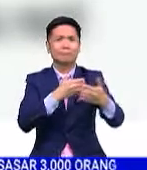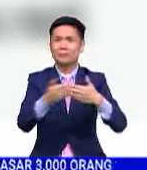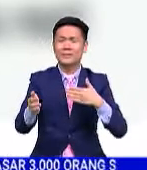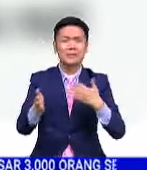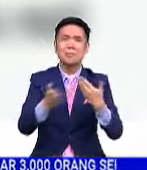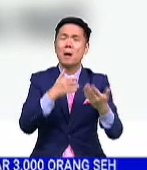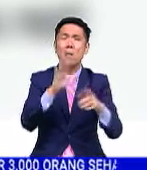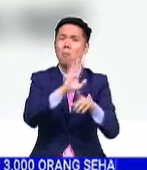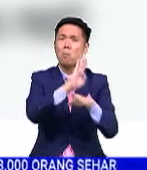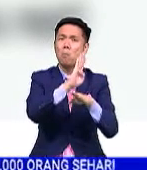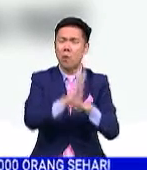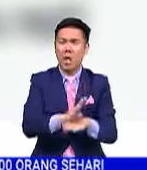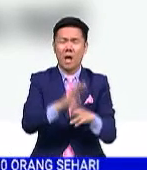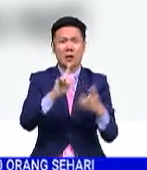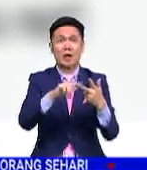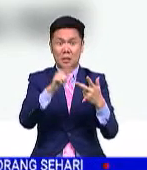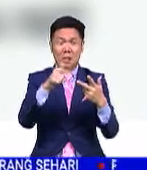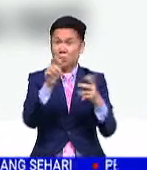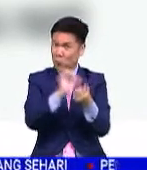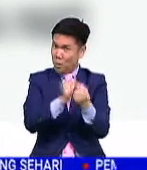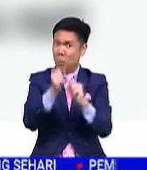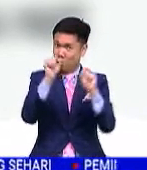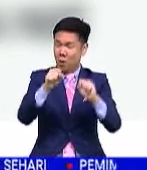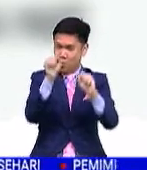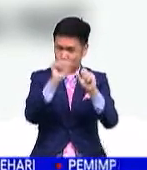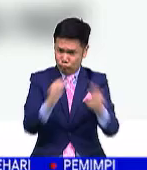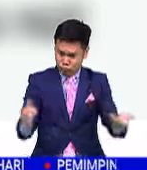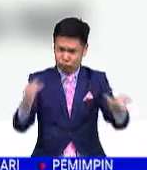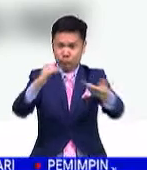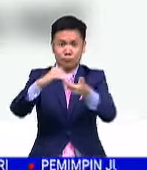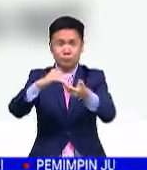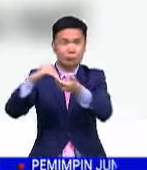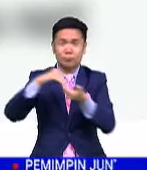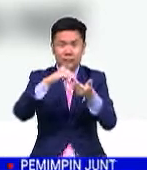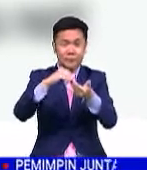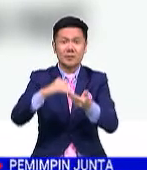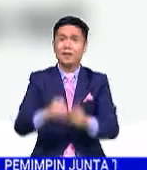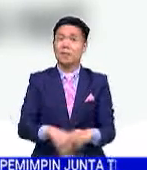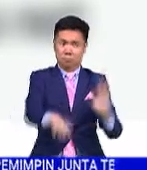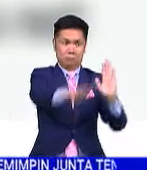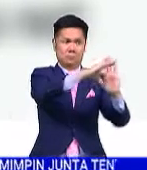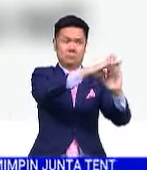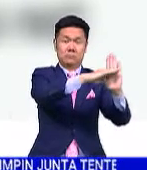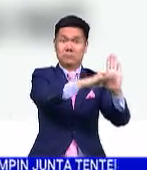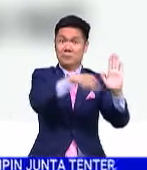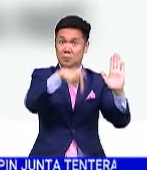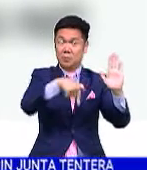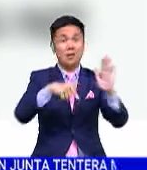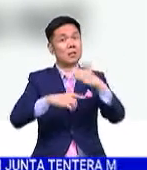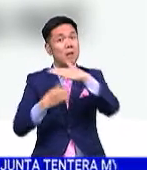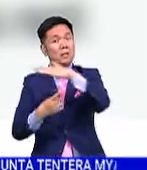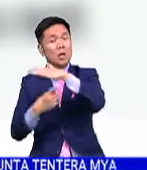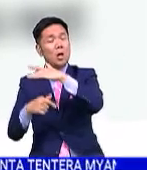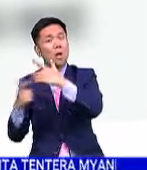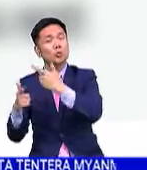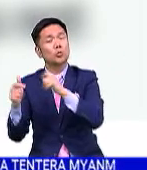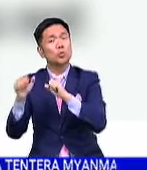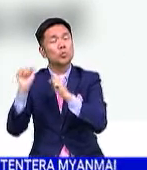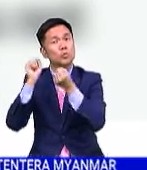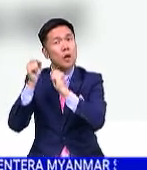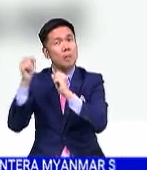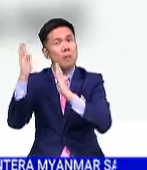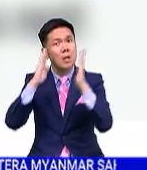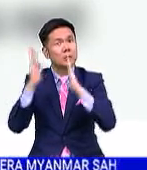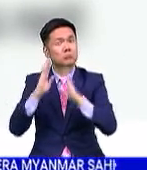item pada budaya dan menjadi agen perpaduan jelas beliau jadi polisi atau pendekatan segini dalam dasar suka negara dan